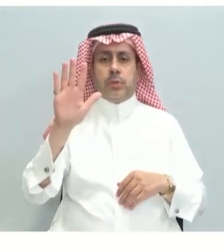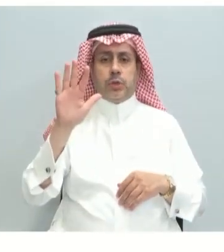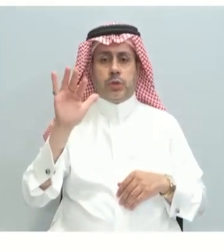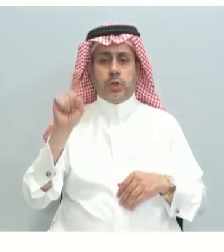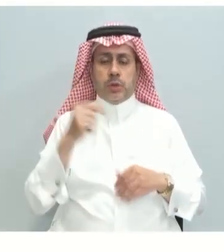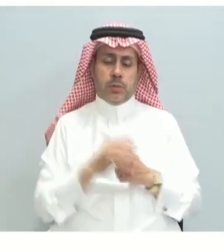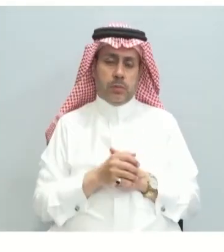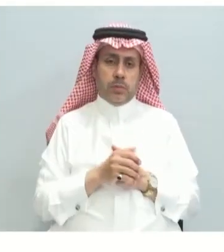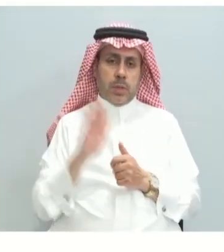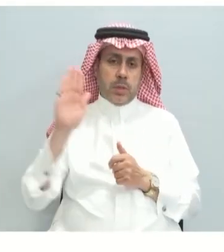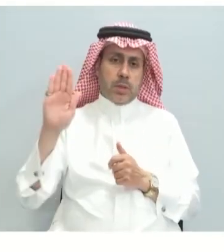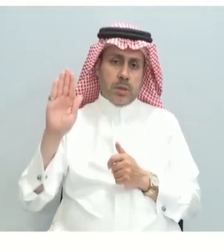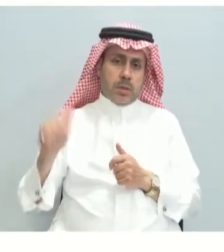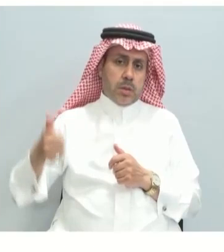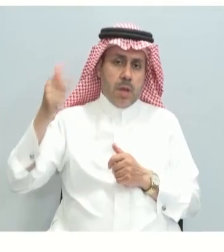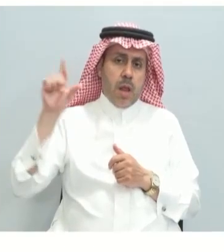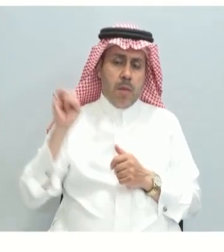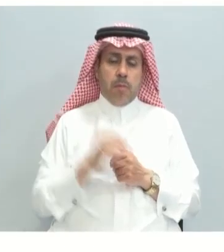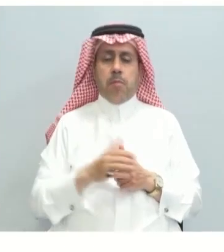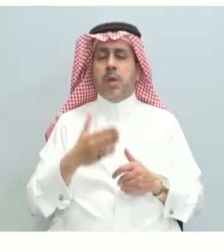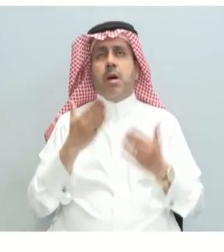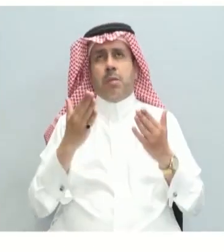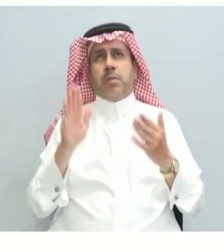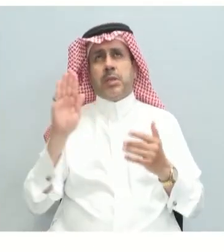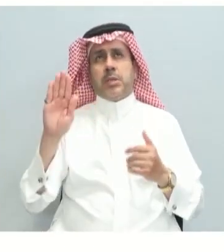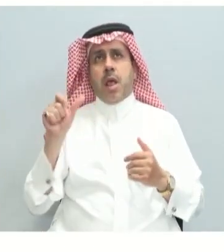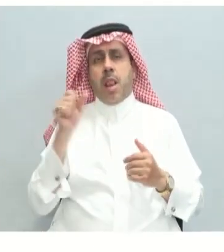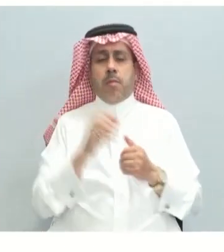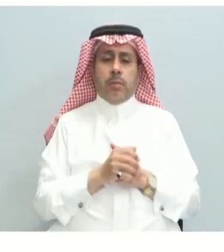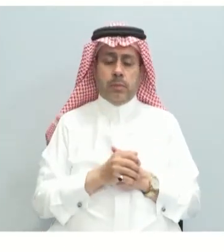يا سالم يا رب سلامة لي مما أصابني.